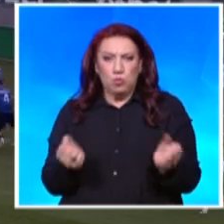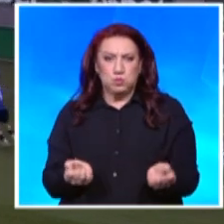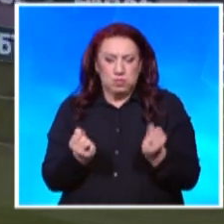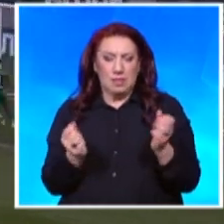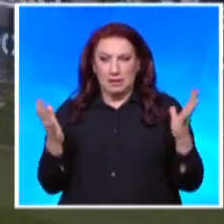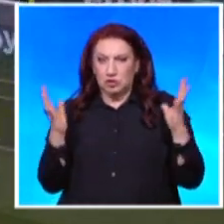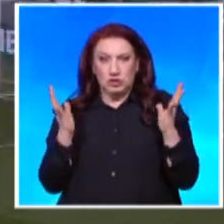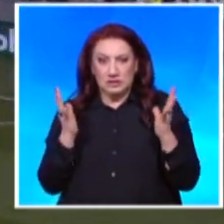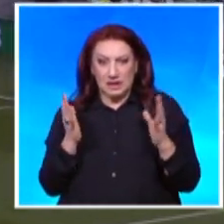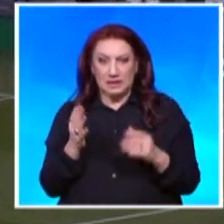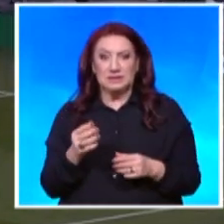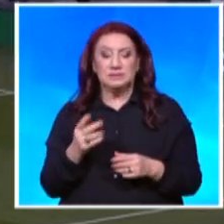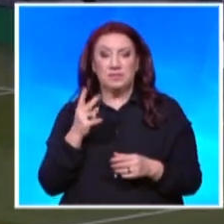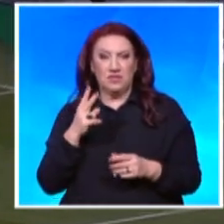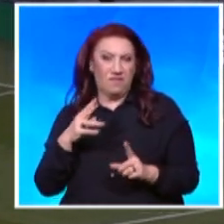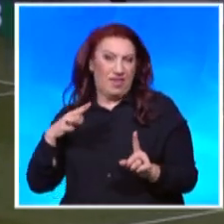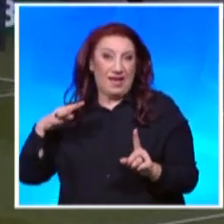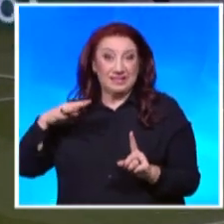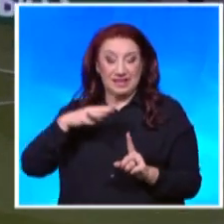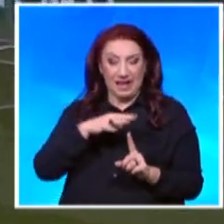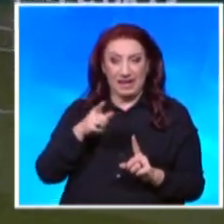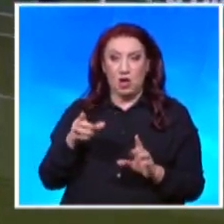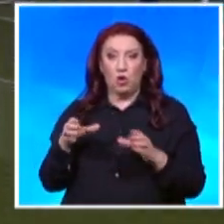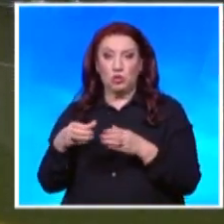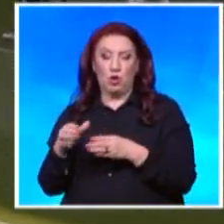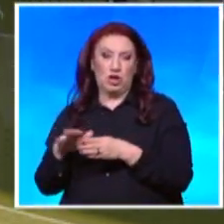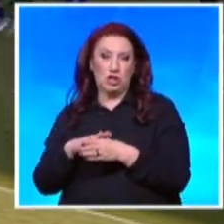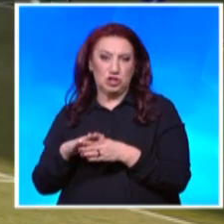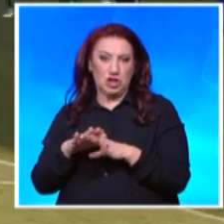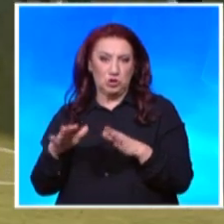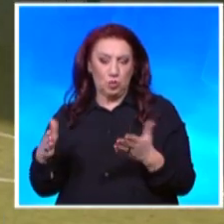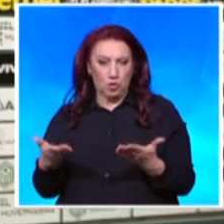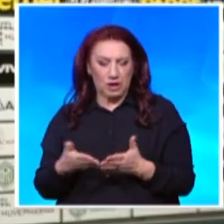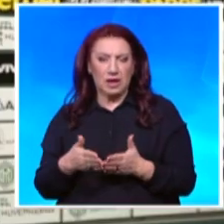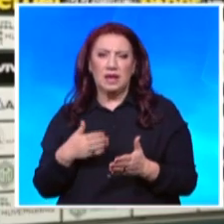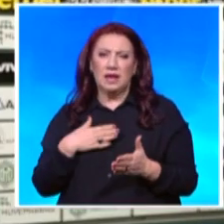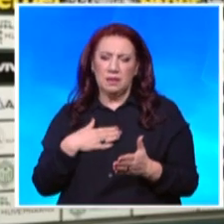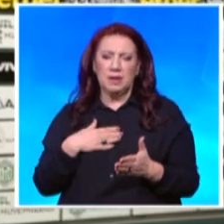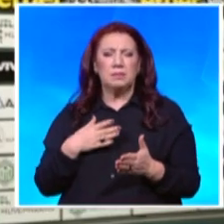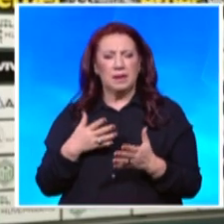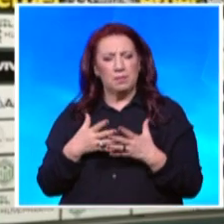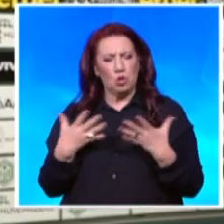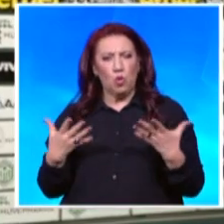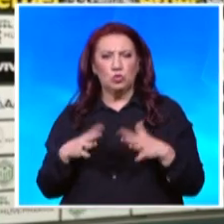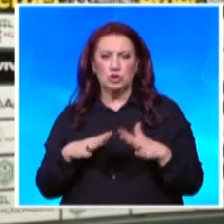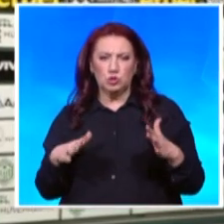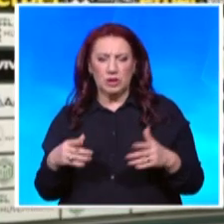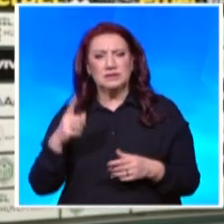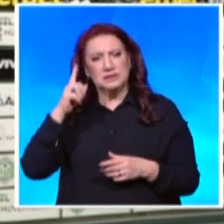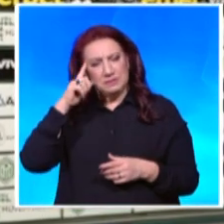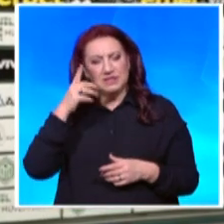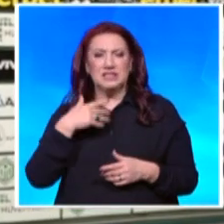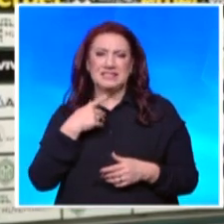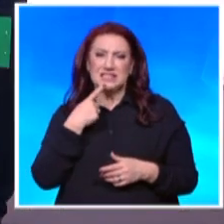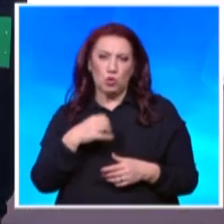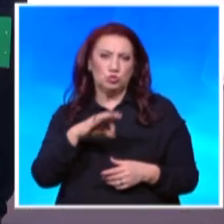Две атаки от отбора на Черно море и допуснахме 2 гола. Мисля, че имахме доста ситуации да отбележим и мисля, че напълно заслужихме да спечелим.